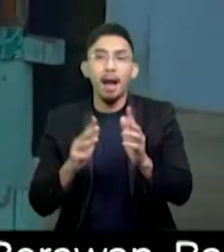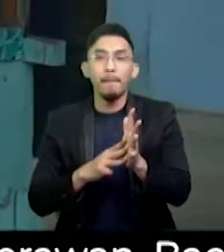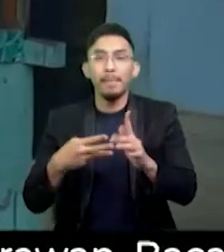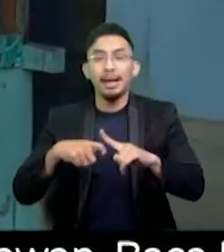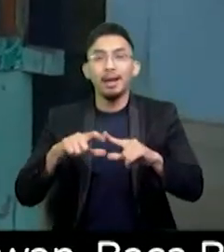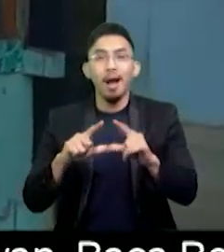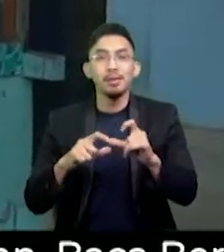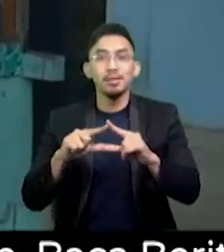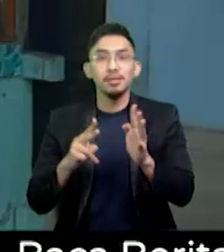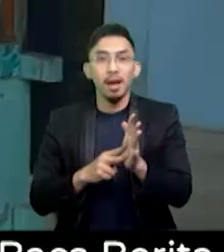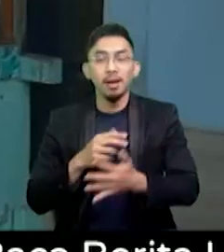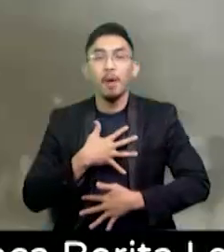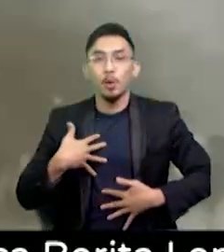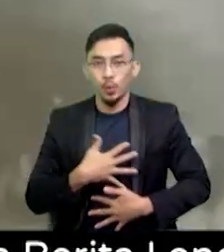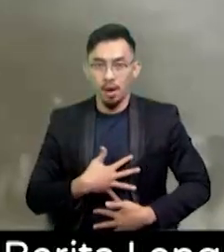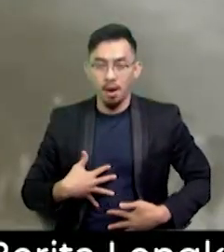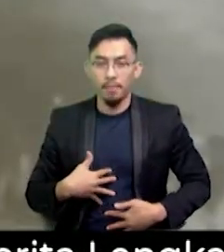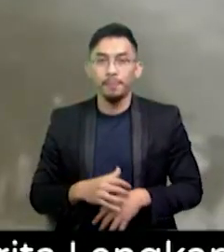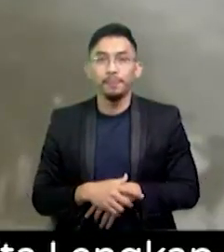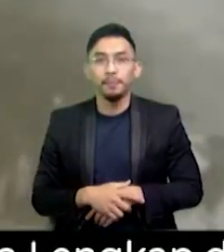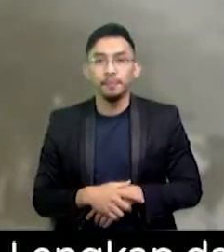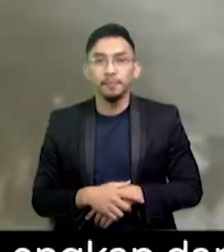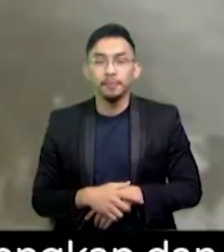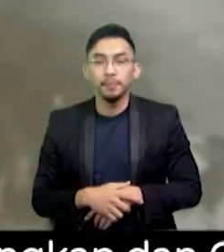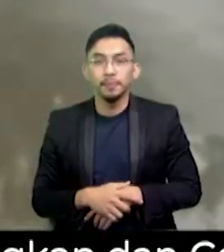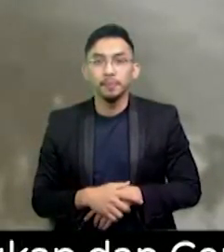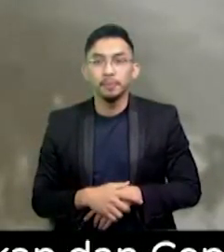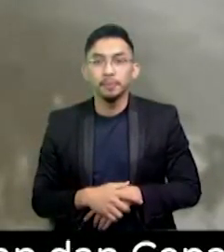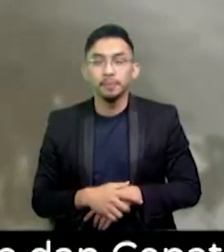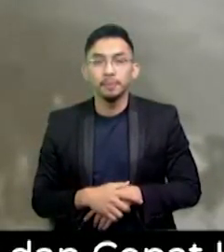Dari Kutai Kartanegara, Kalimantan Timur, Razul Fikar As melaporkan.